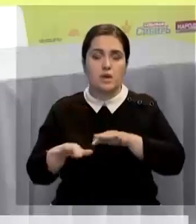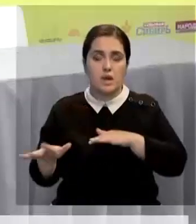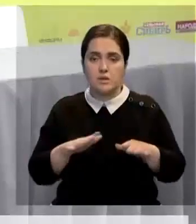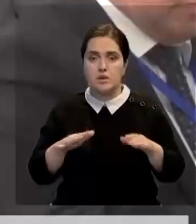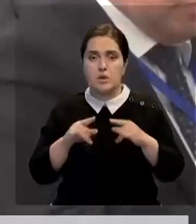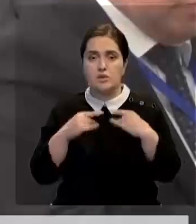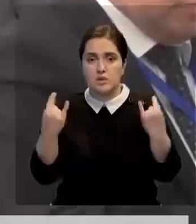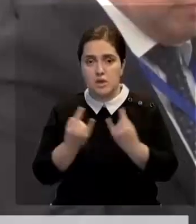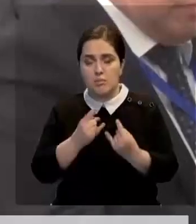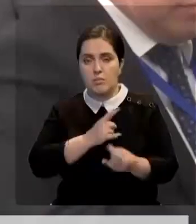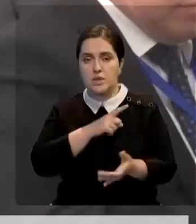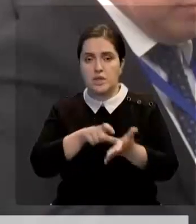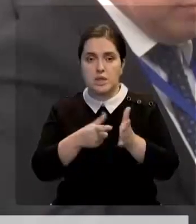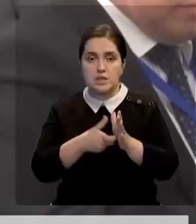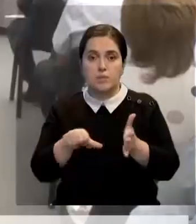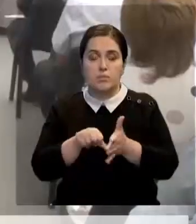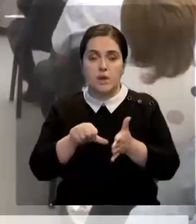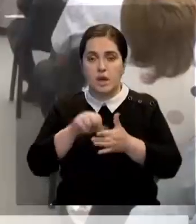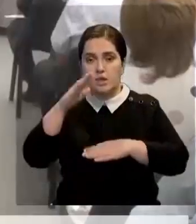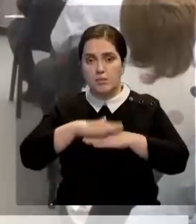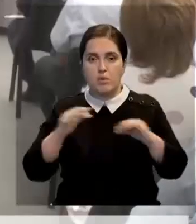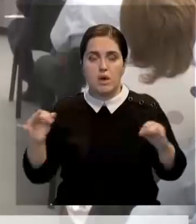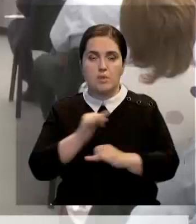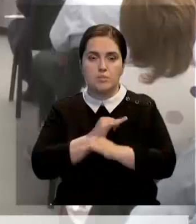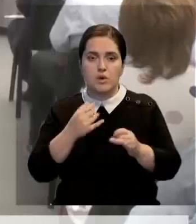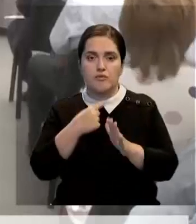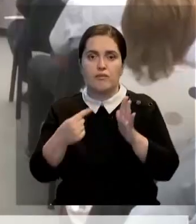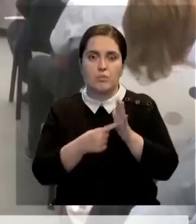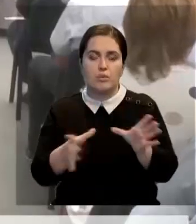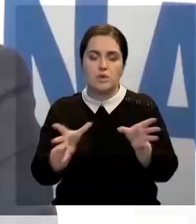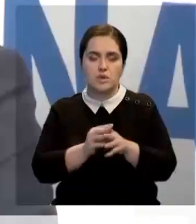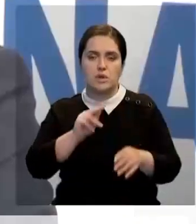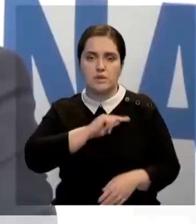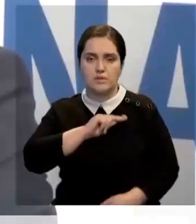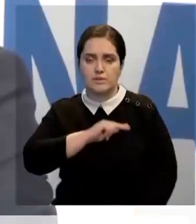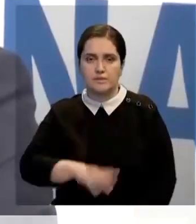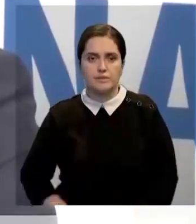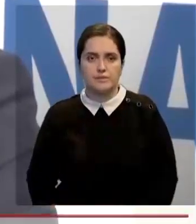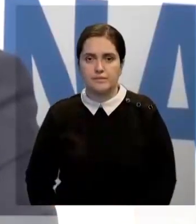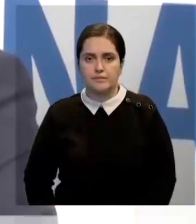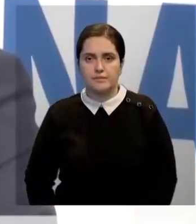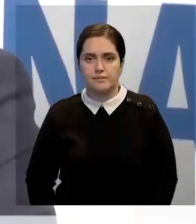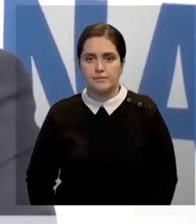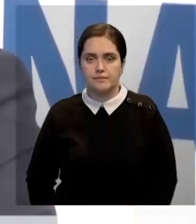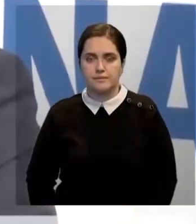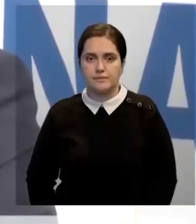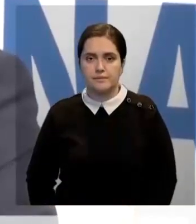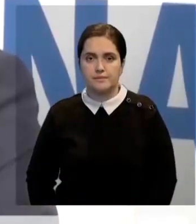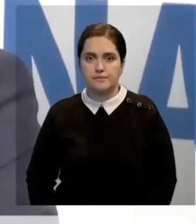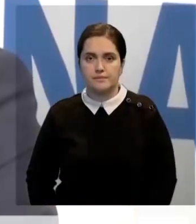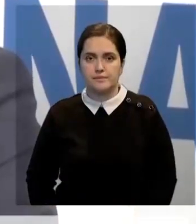столы и мастер-классы. Здесь же представители акимата обсудили с аграриями вопросы сотрудничества. Хотел бы сказать, что наша область